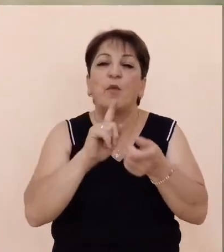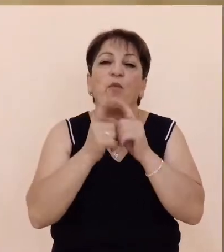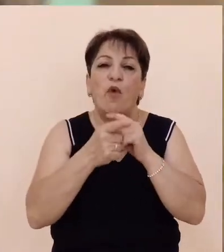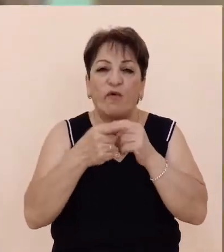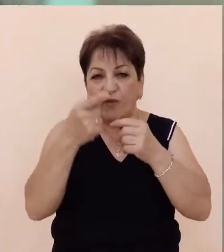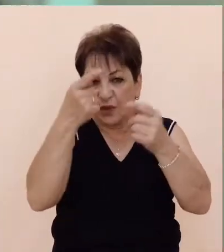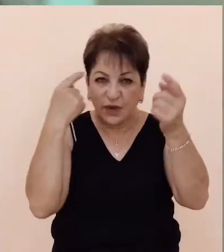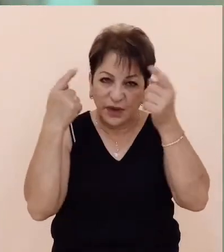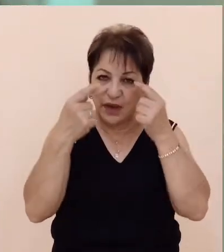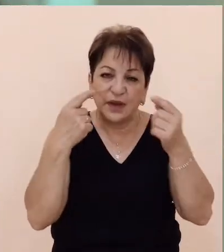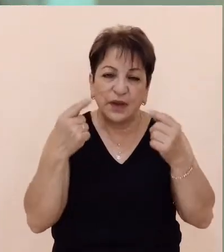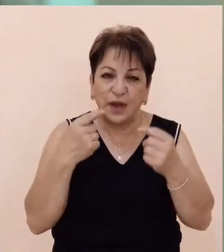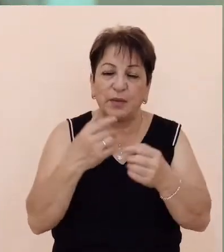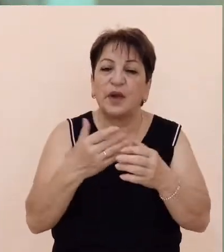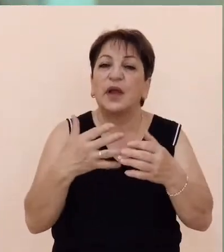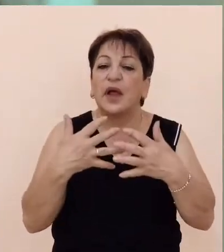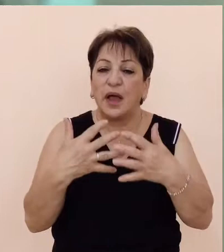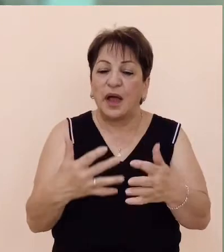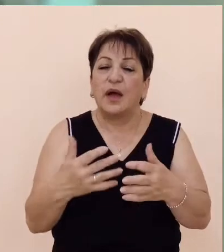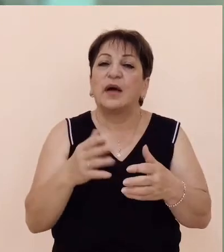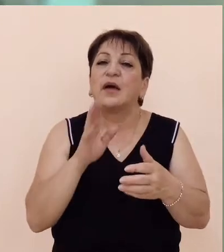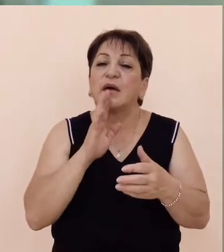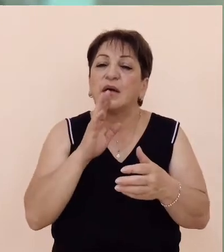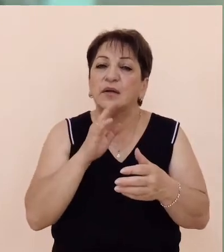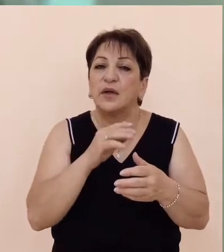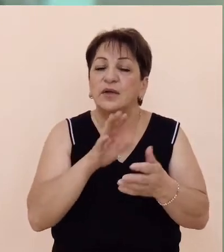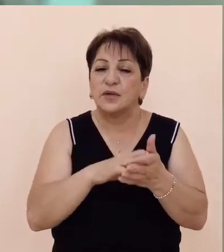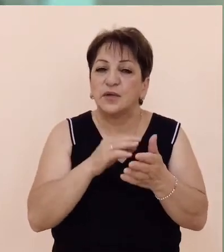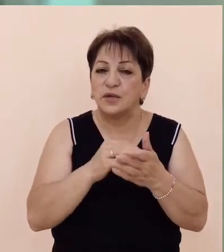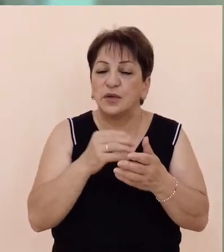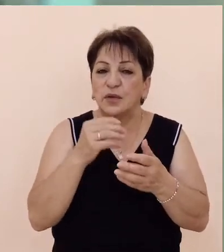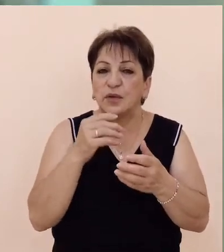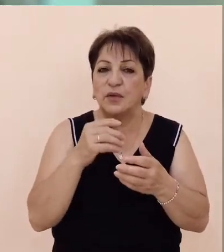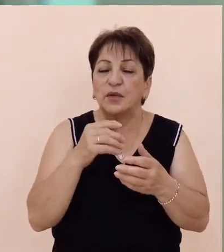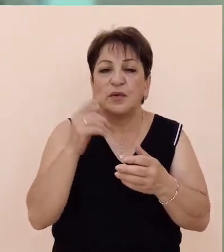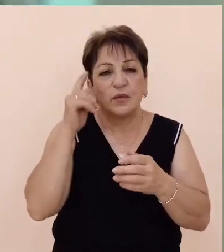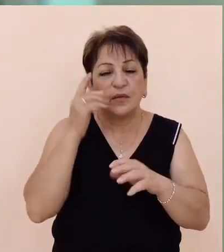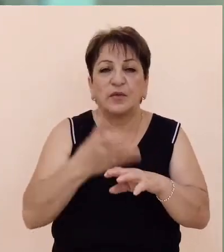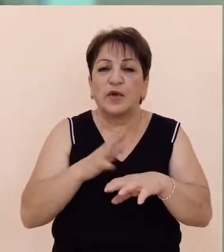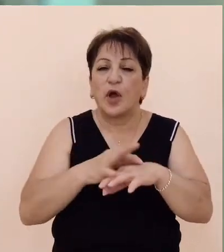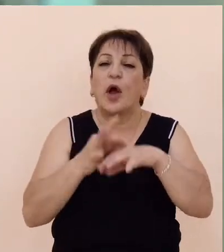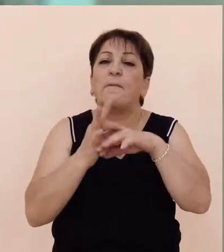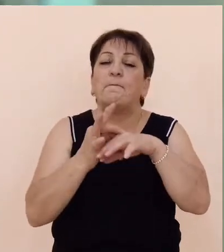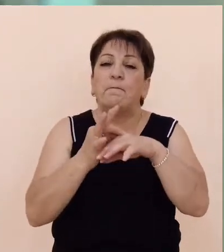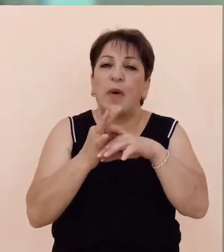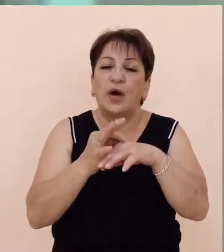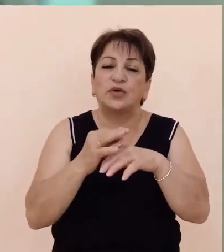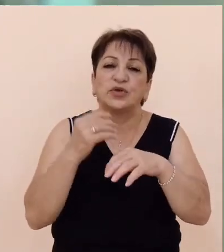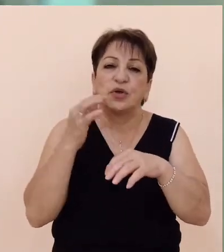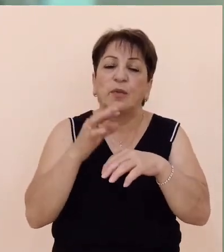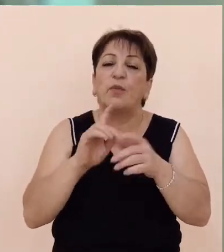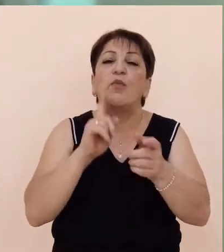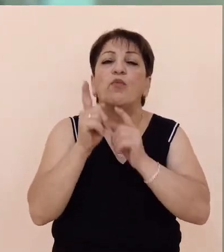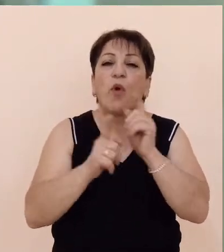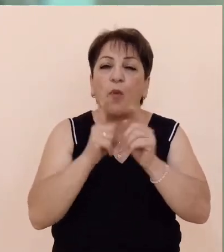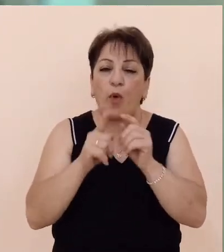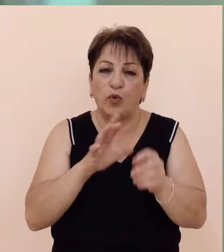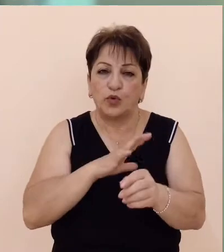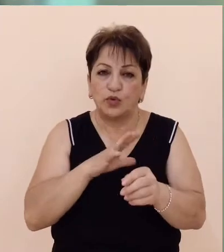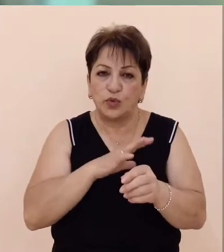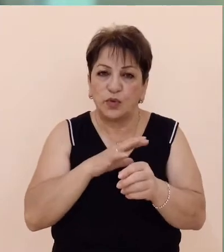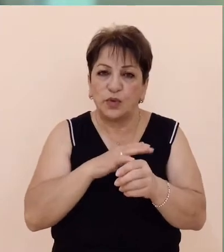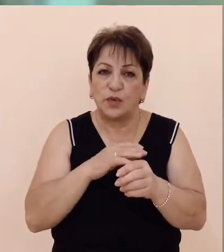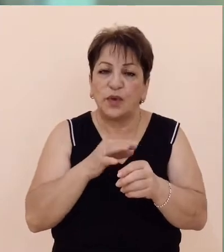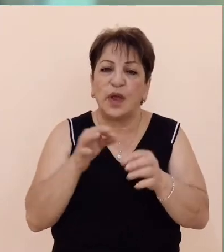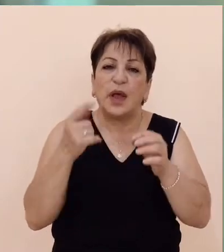Երբեմն հղի կանանց մտահոգություն է առաջացնում մաշկի որոշակի փոփոխություններ, այսպես